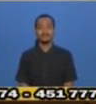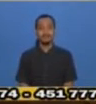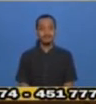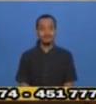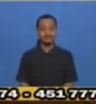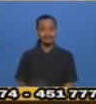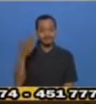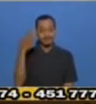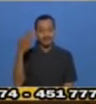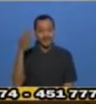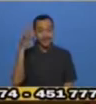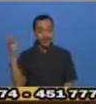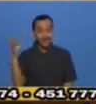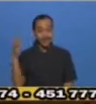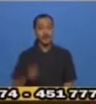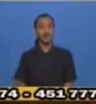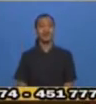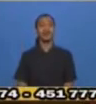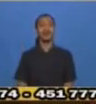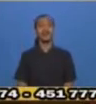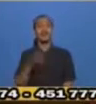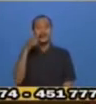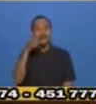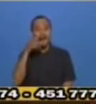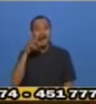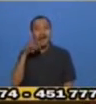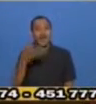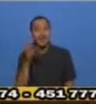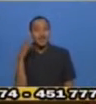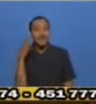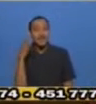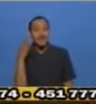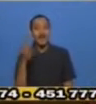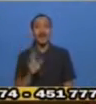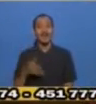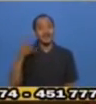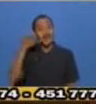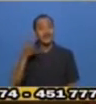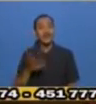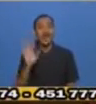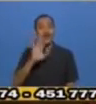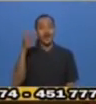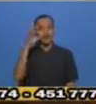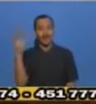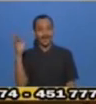Selamat sore, Bapak Ibu. Oh iya, telepon lagi ternyata ditutup tadi. Oke, halo, selamat sore.